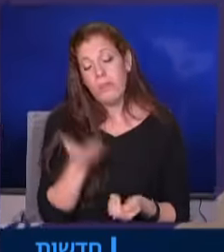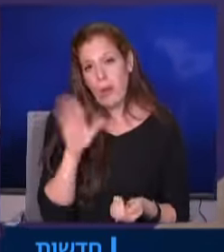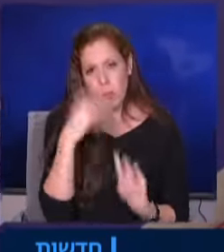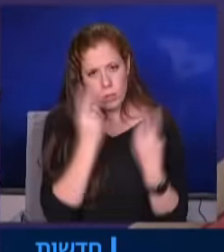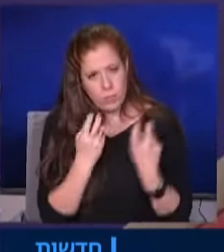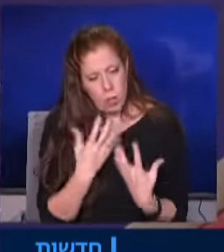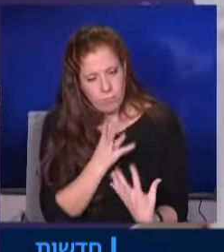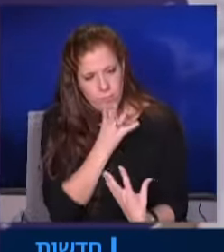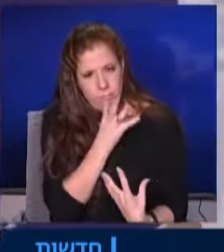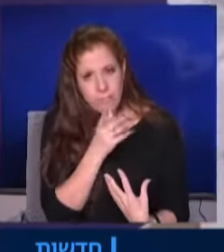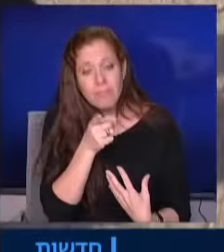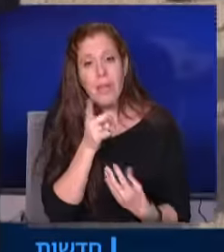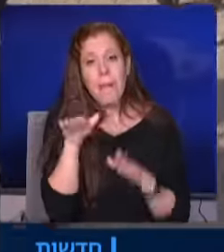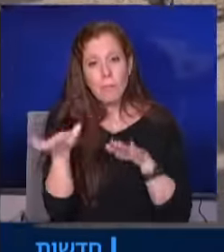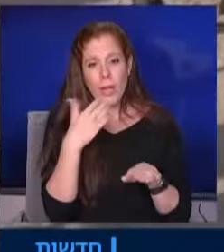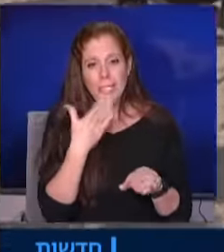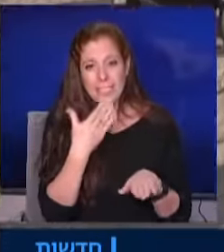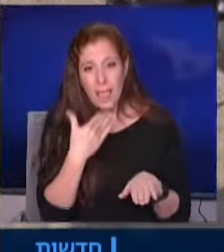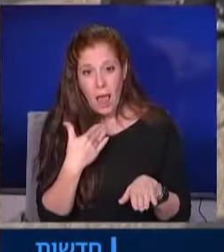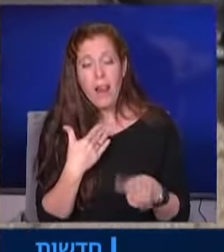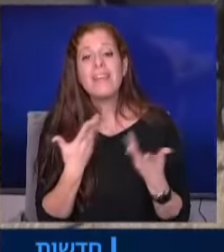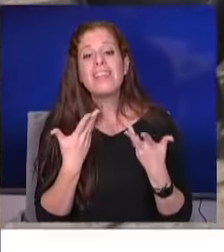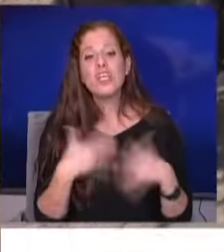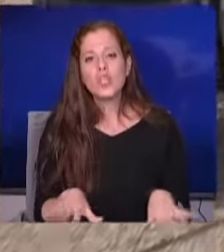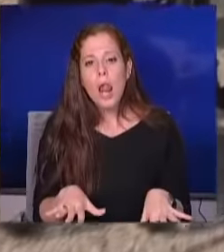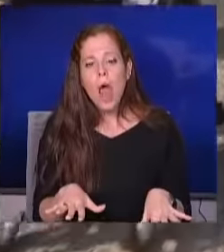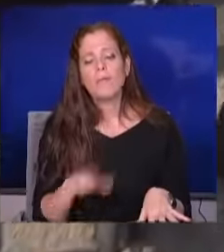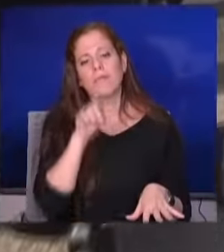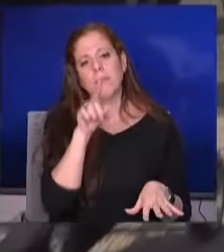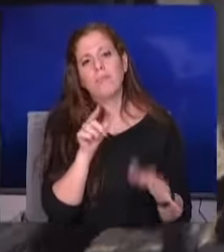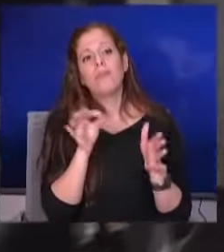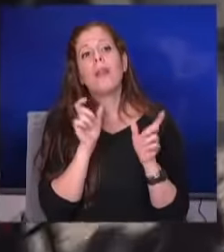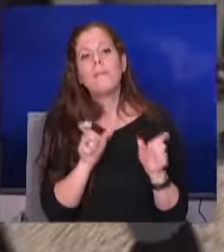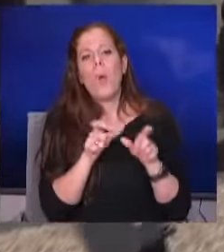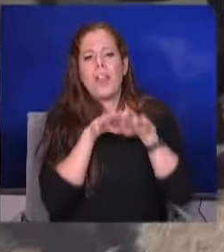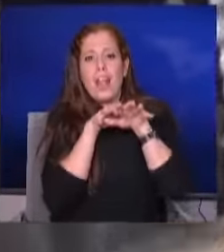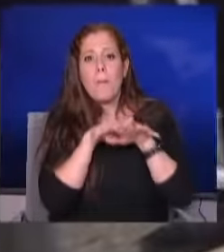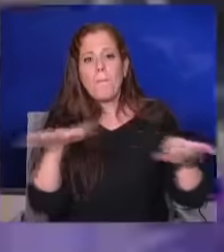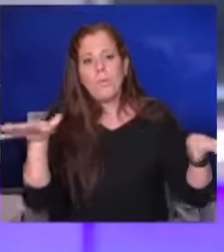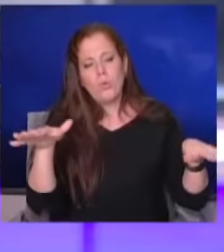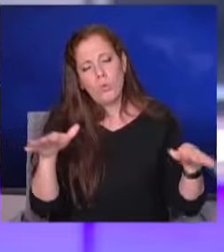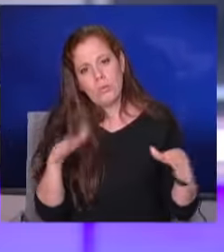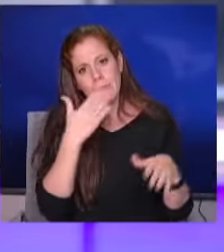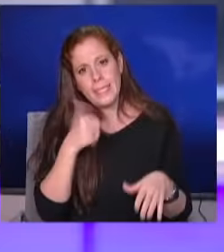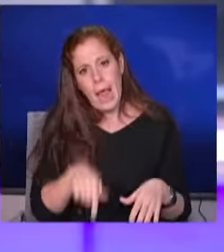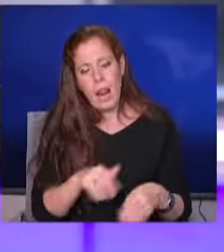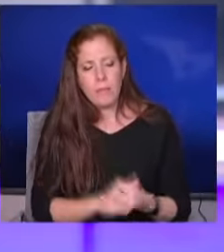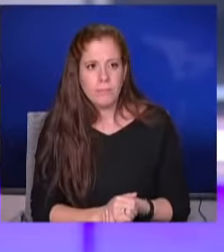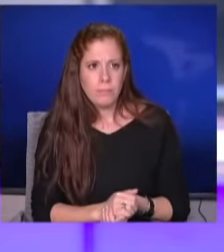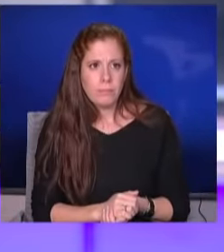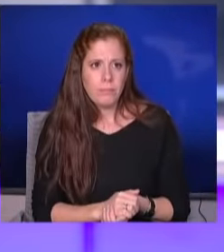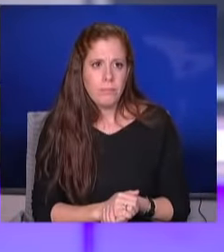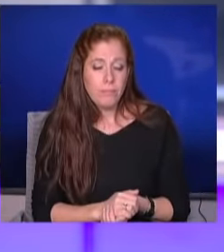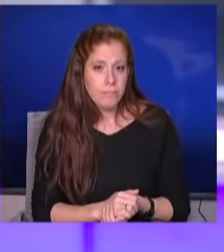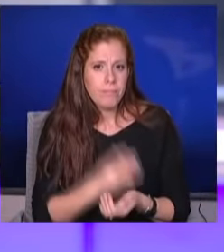ממשלת ישראל, הפעם החדשה, נכשלה במניעת התפשטות הנגיף בישראל. כעת לטרגדיה של